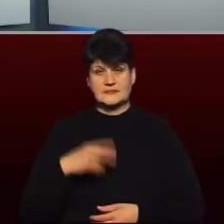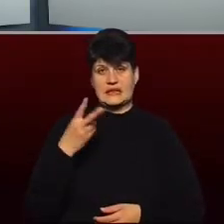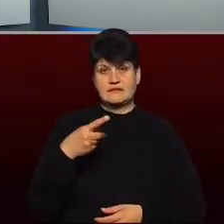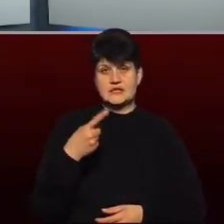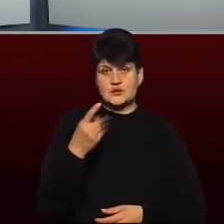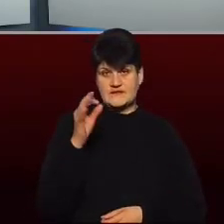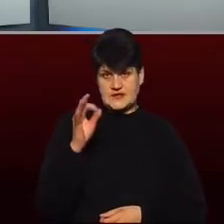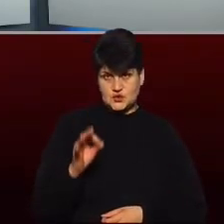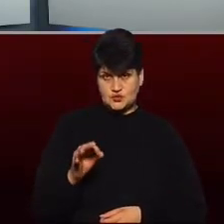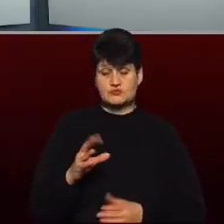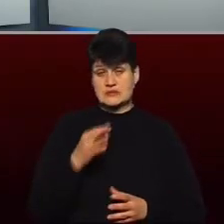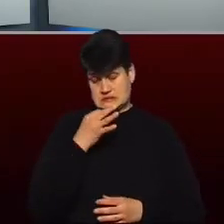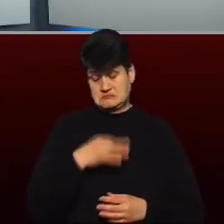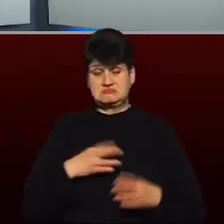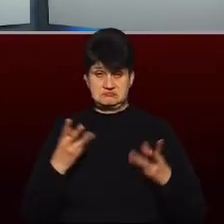21% заспокоює,